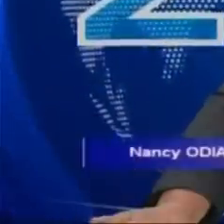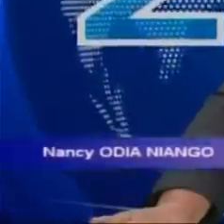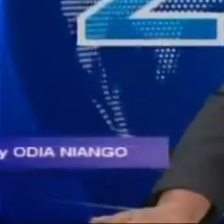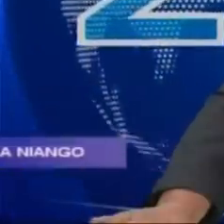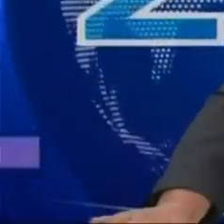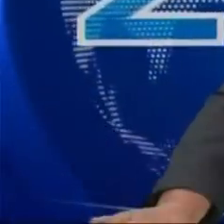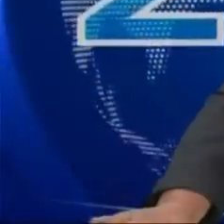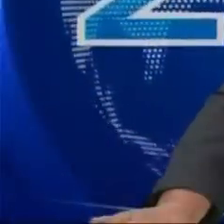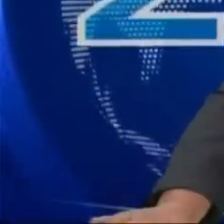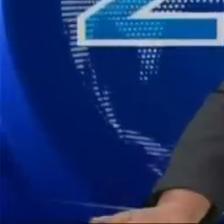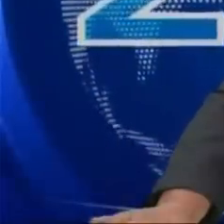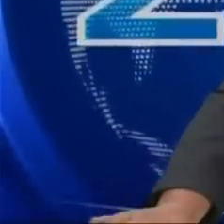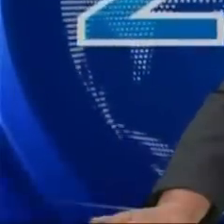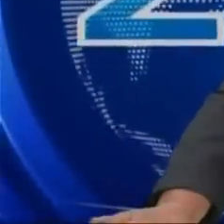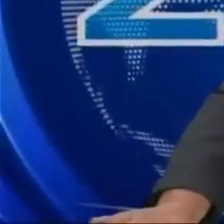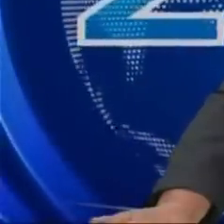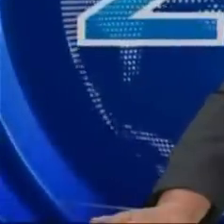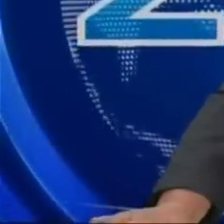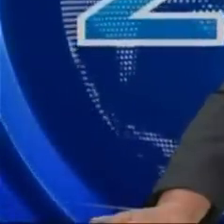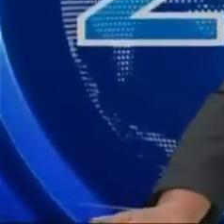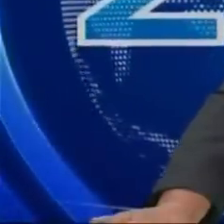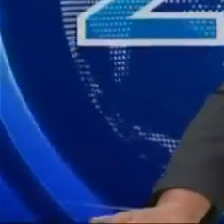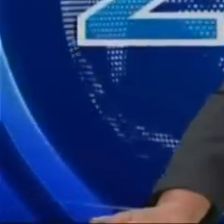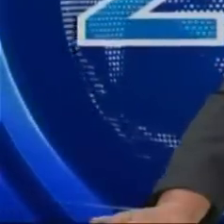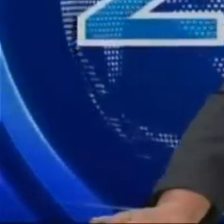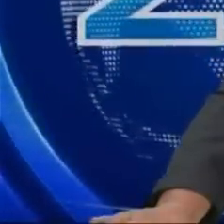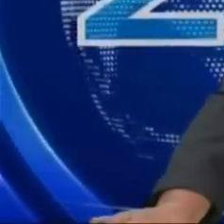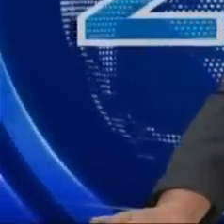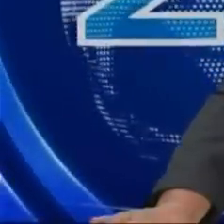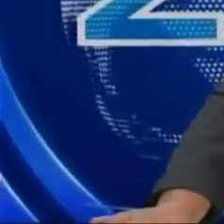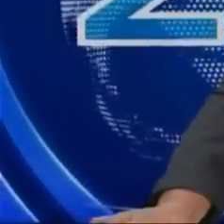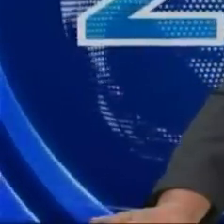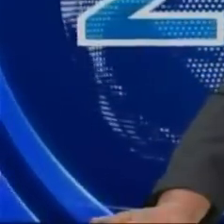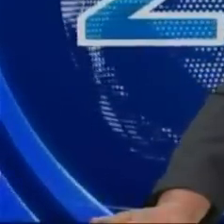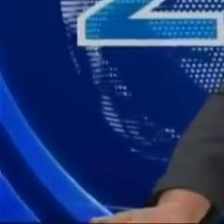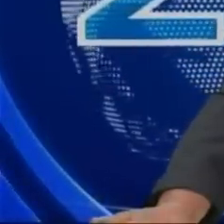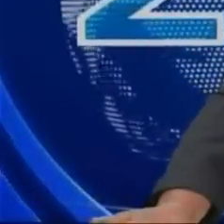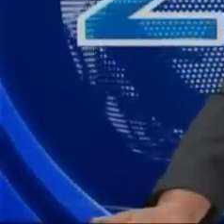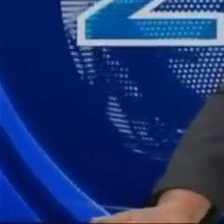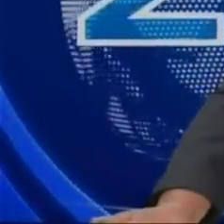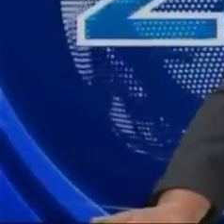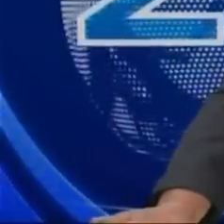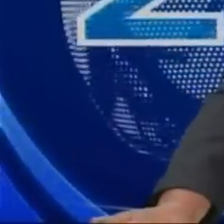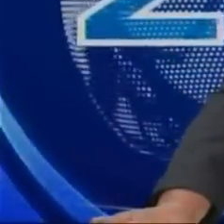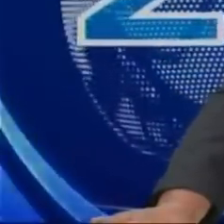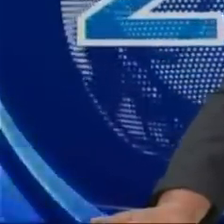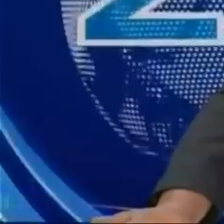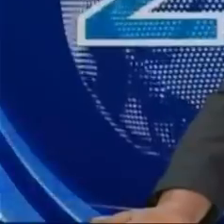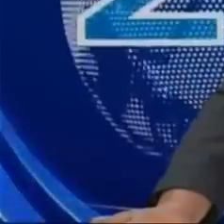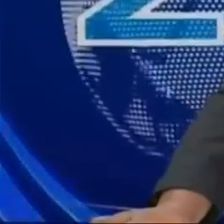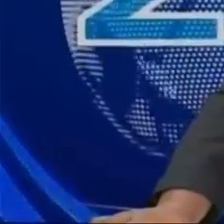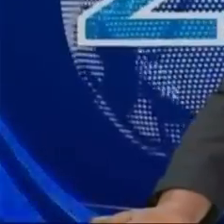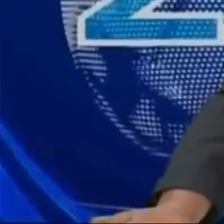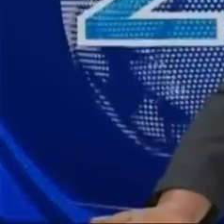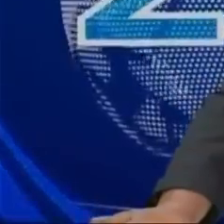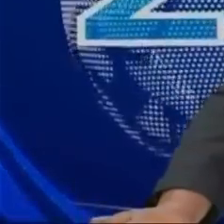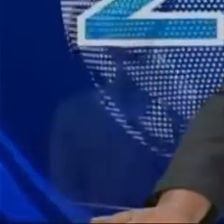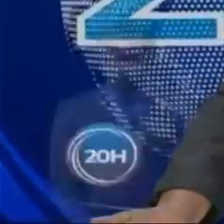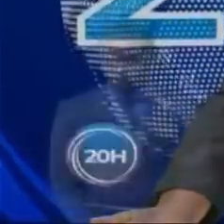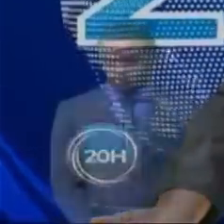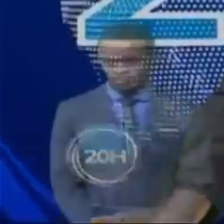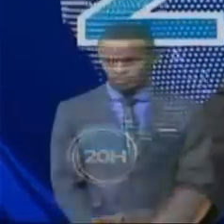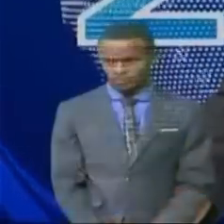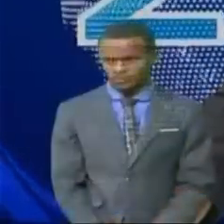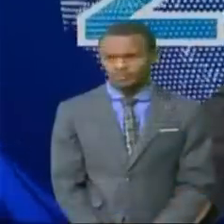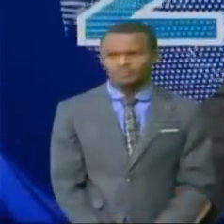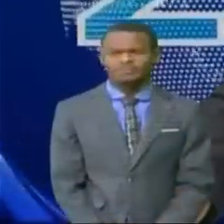des électeurs se ferait selon le prescrit de la loi. Le président de la CENI, Denis Kadima, accompagné du secrétaire exécutif adjoint de